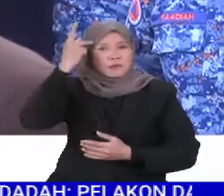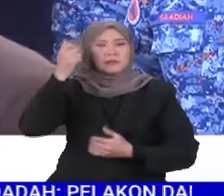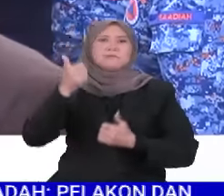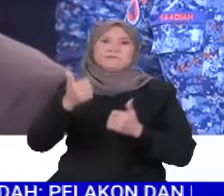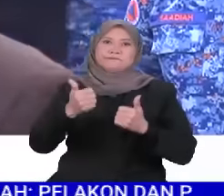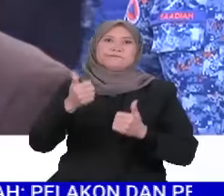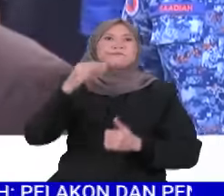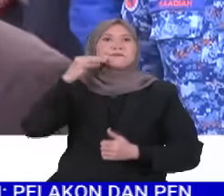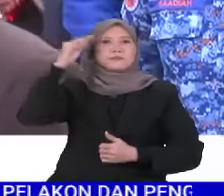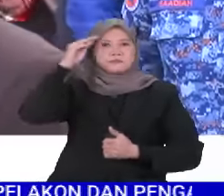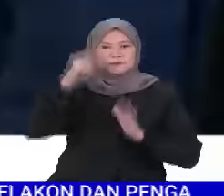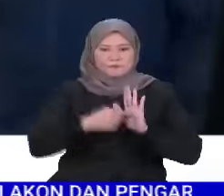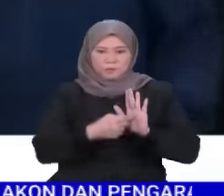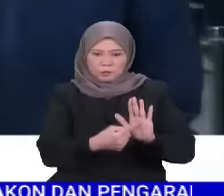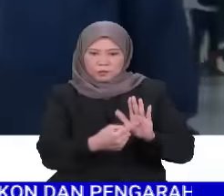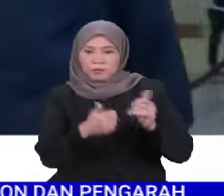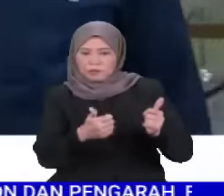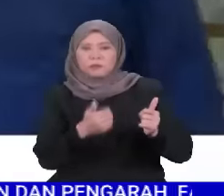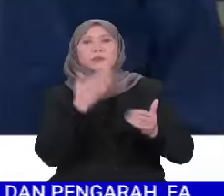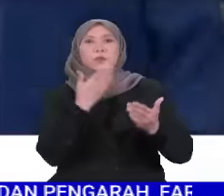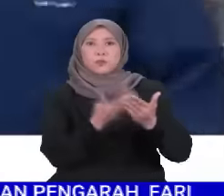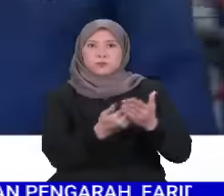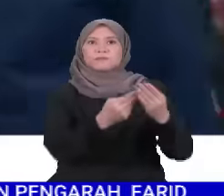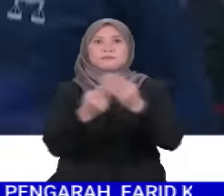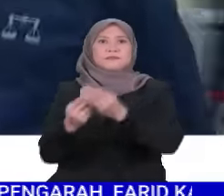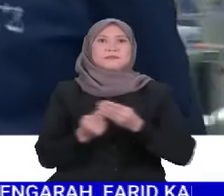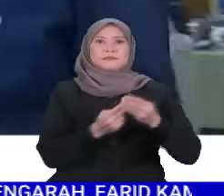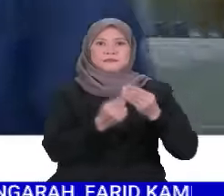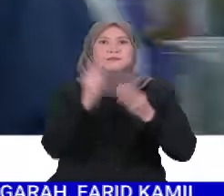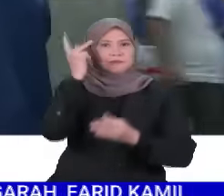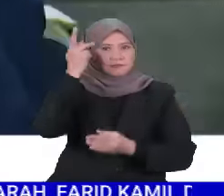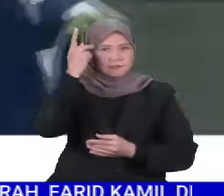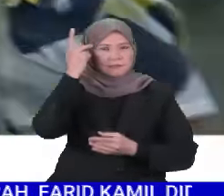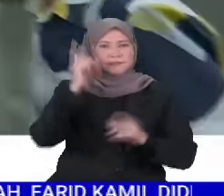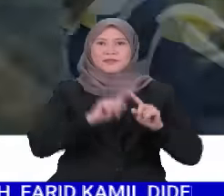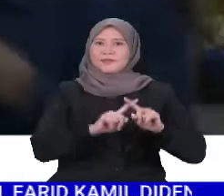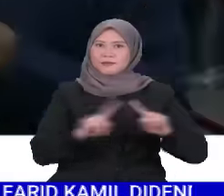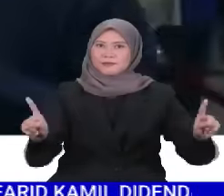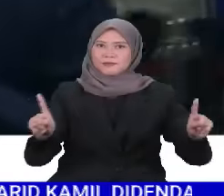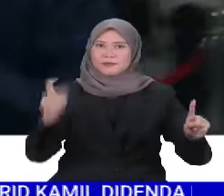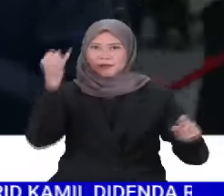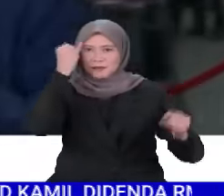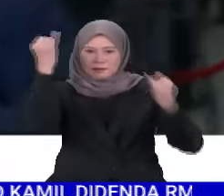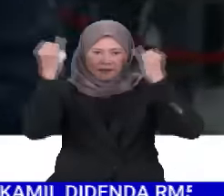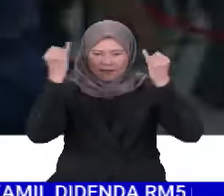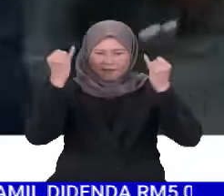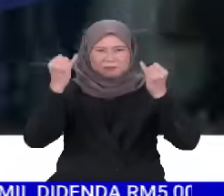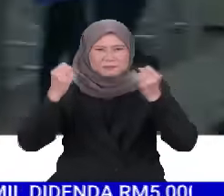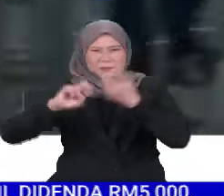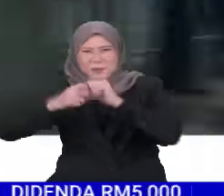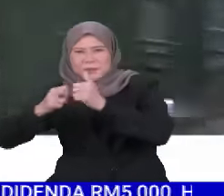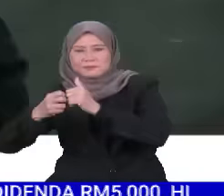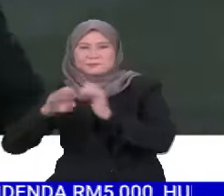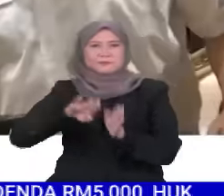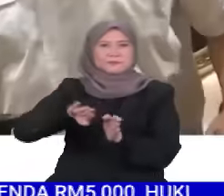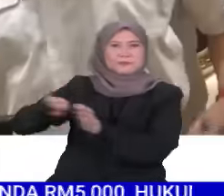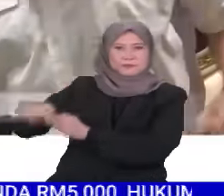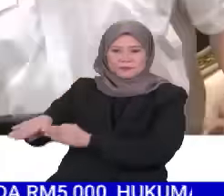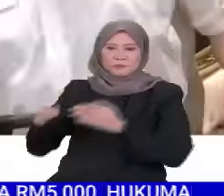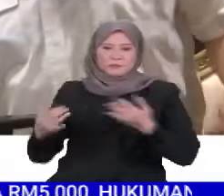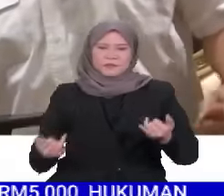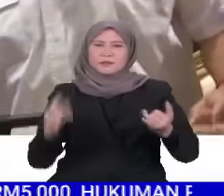matang dengan menonjolkan makna sebenarnya perpaduan dalam berpolitik perpisahan ideologi di keterbikan bagi membuka